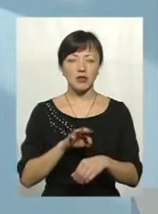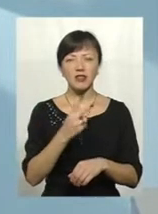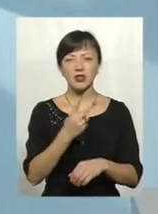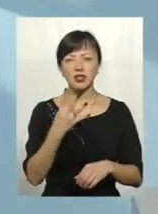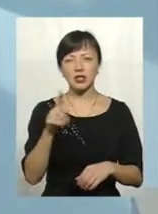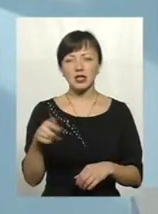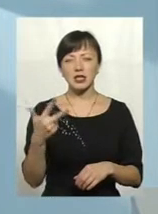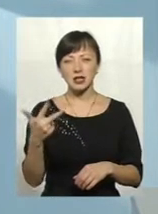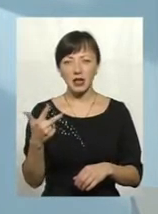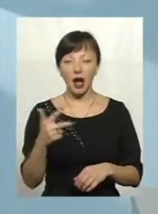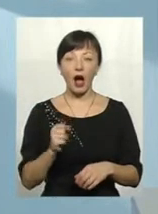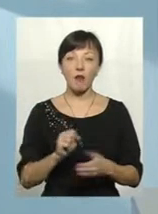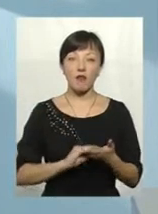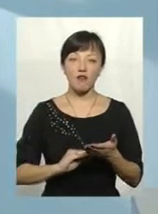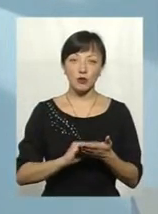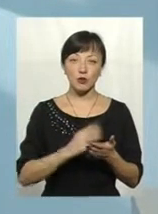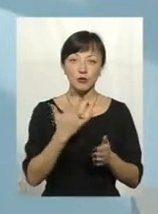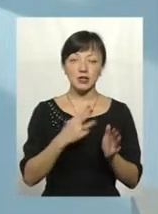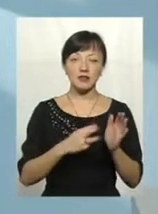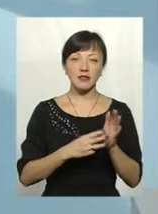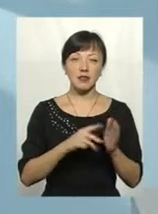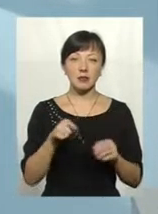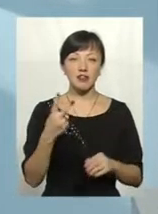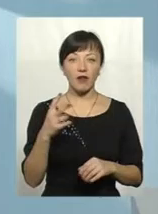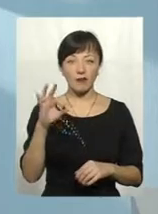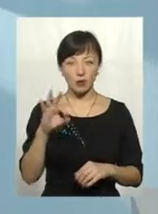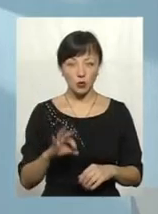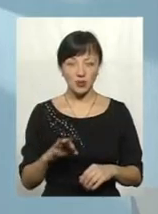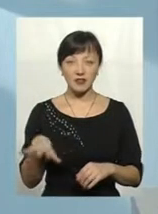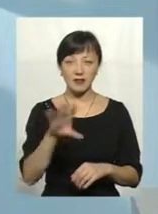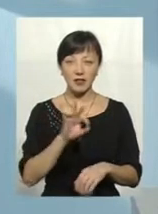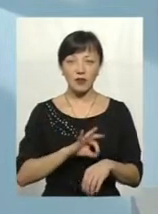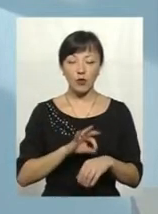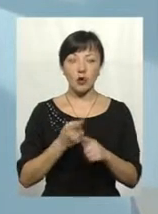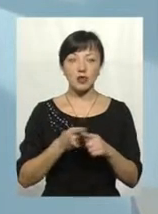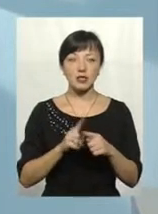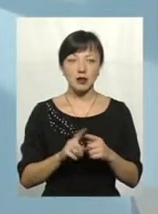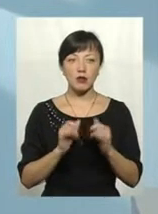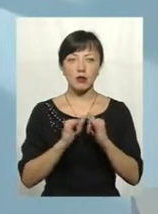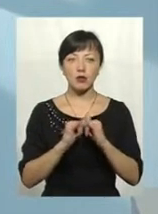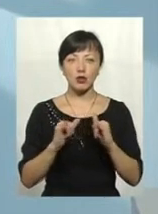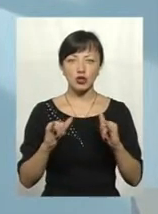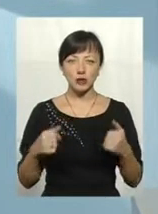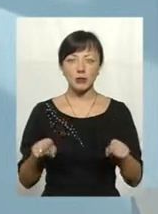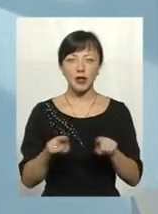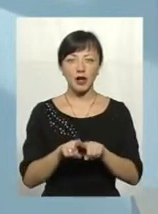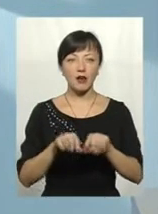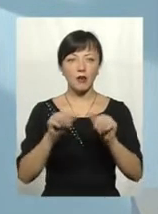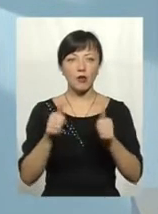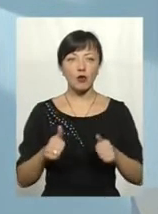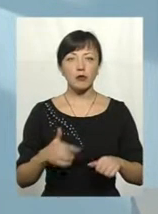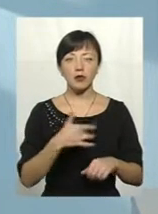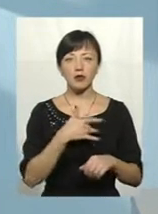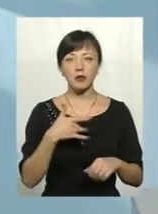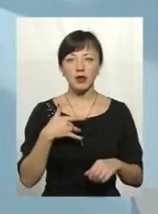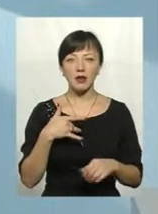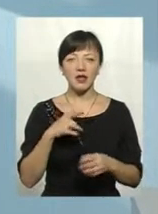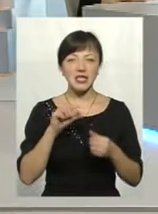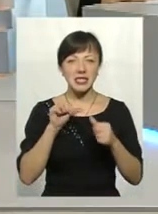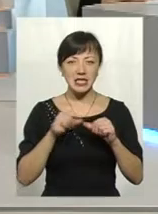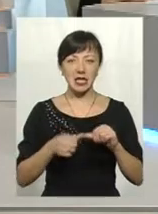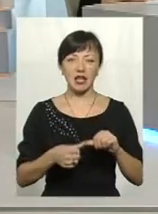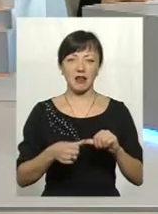24,3, а серед повторних випадків 58,2. Ось ці хворі, це вели поширені такі форми туберкульозу, сікі форми